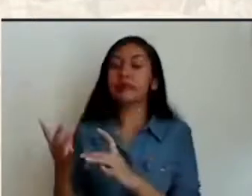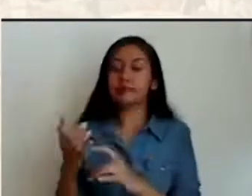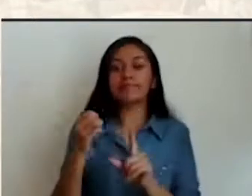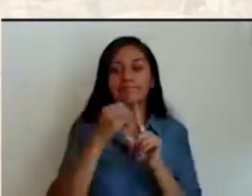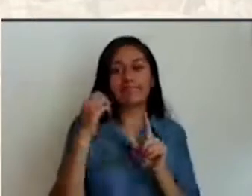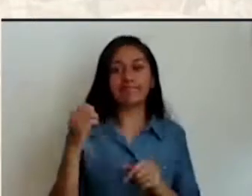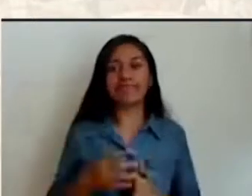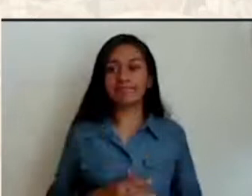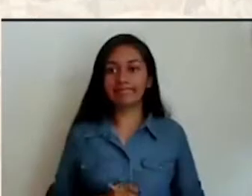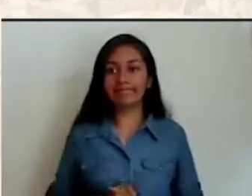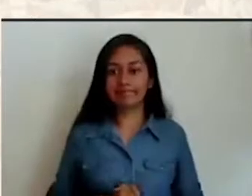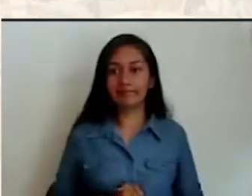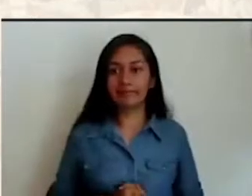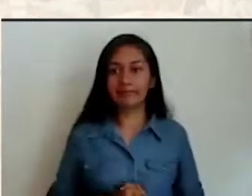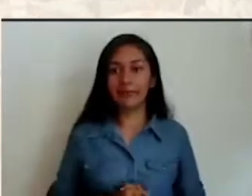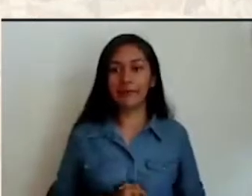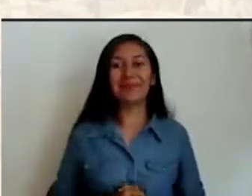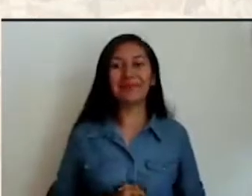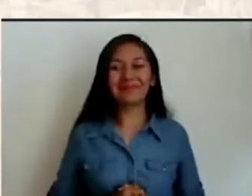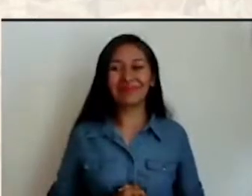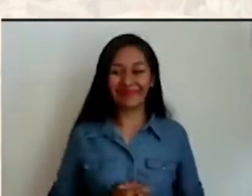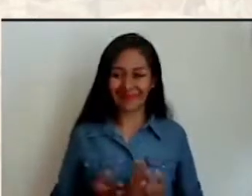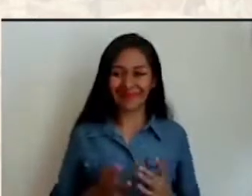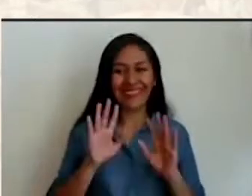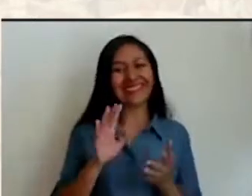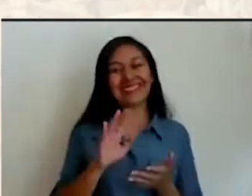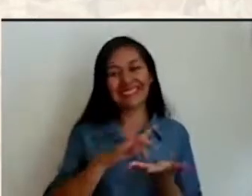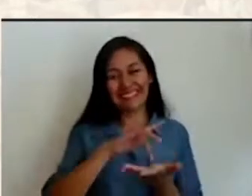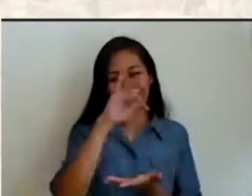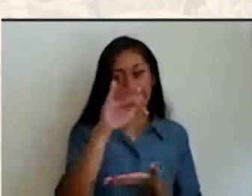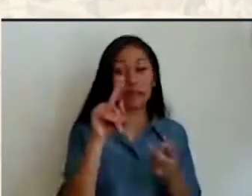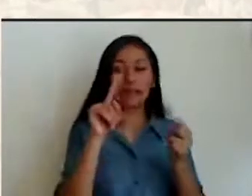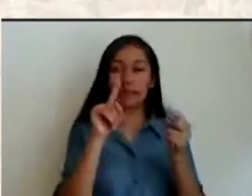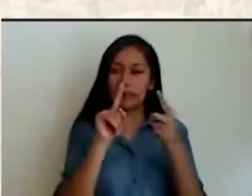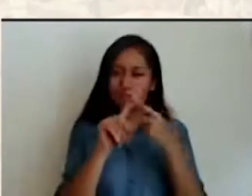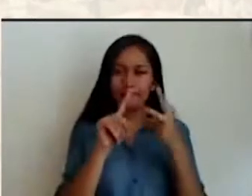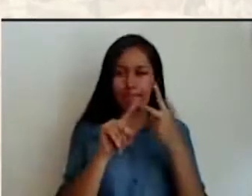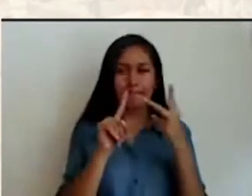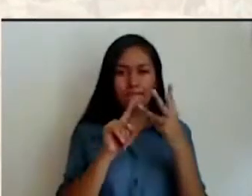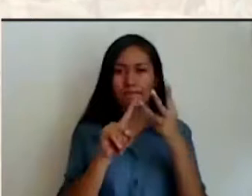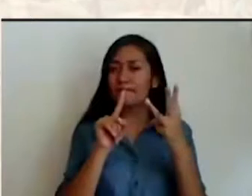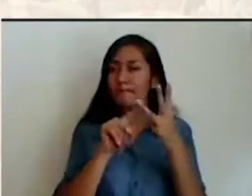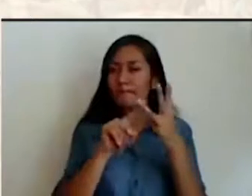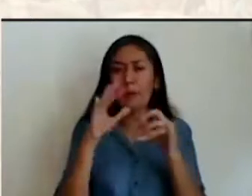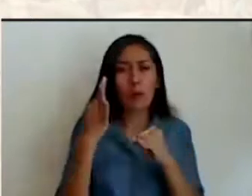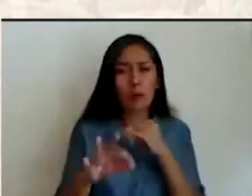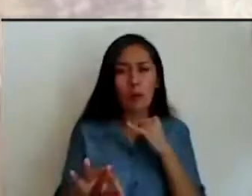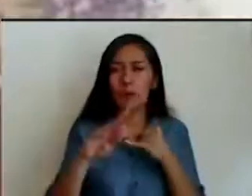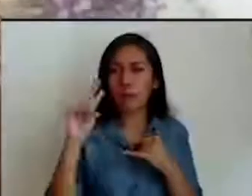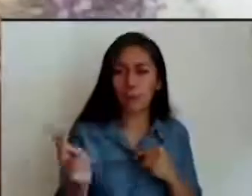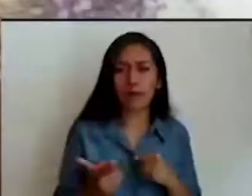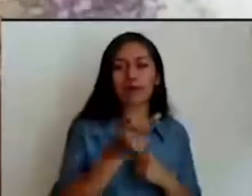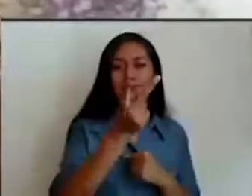Gracias, Carlos. Una última domanda, Giorgio. Chi poteva avere un'osella